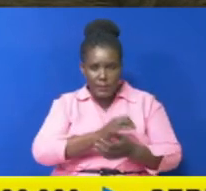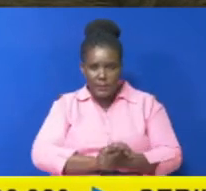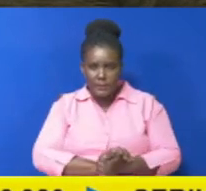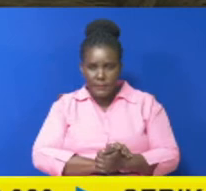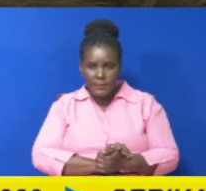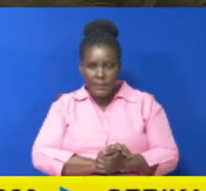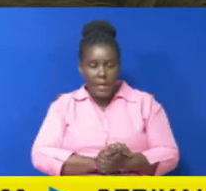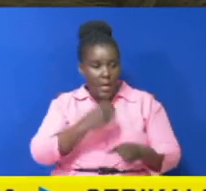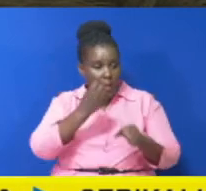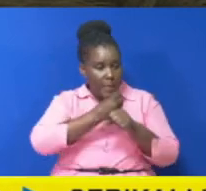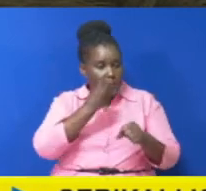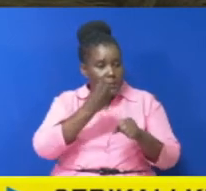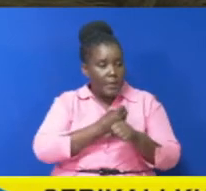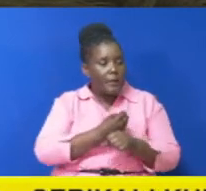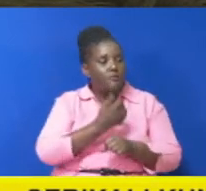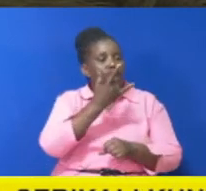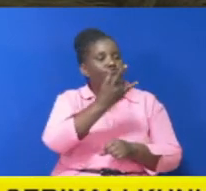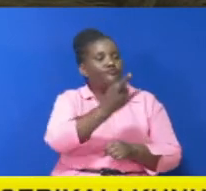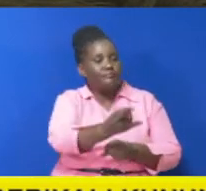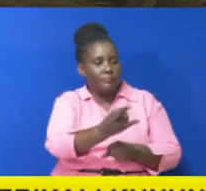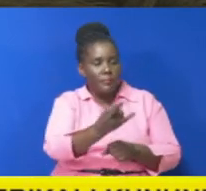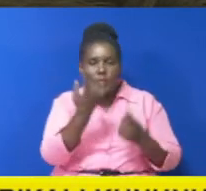anatumikishwa kingono kinyume